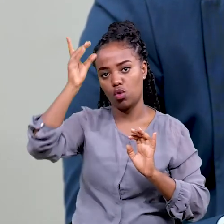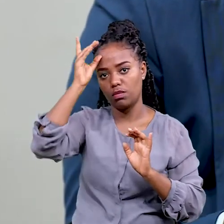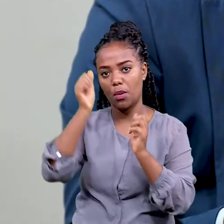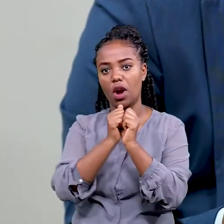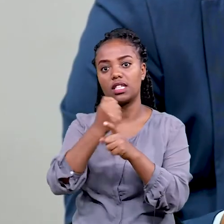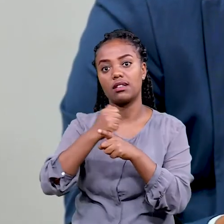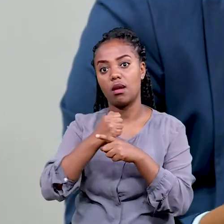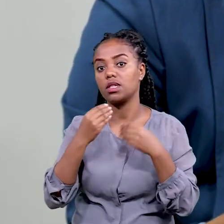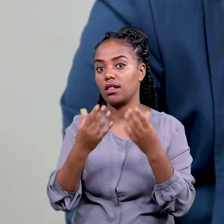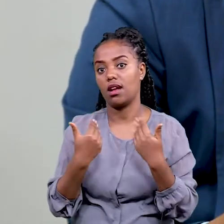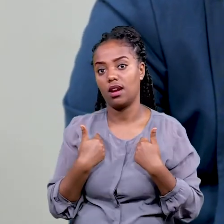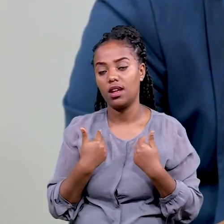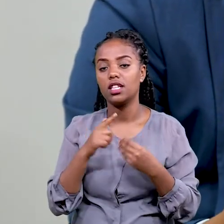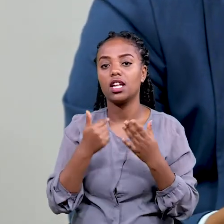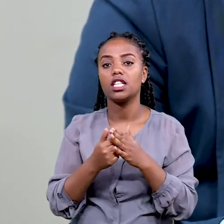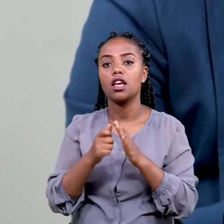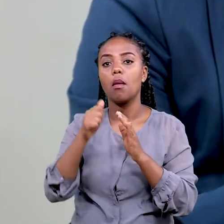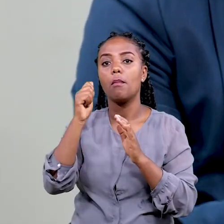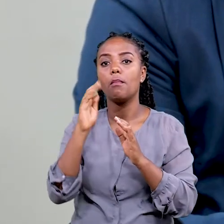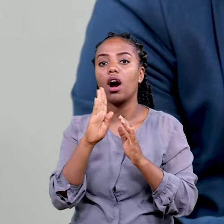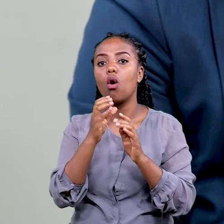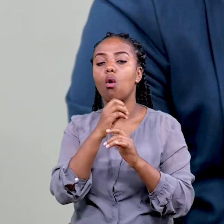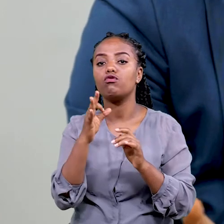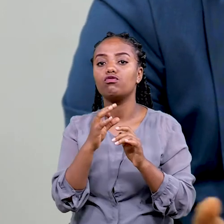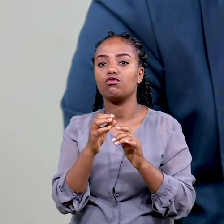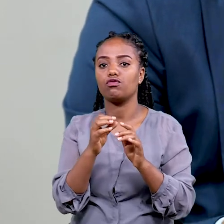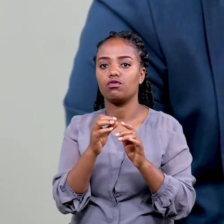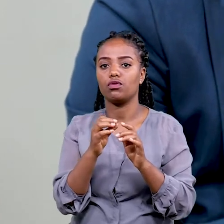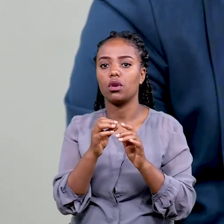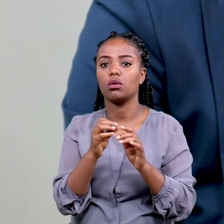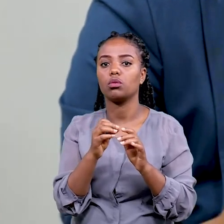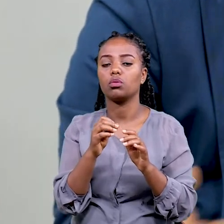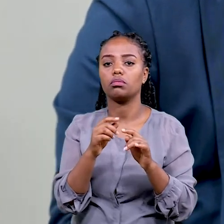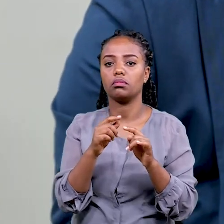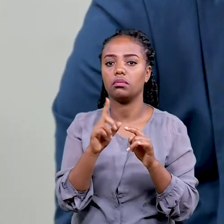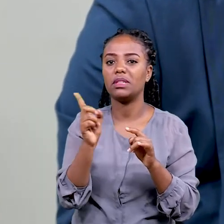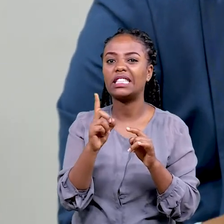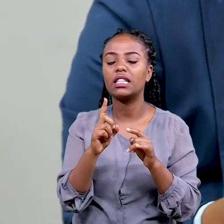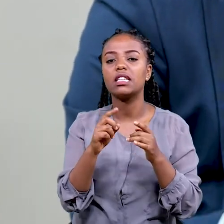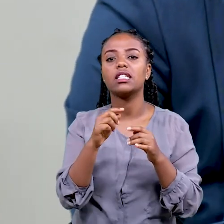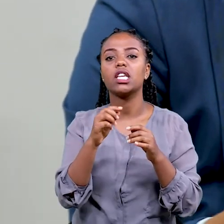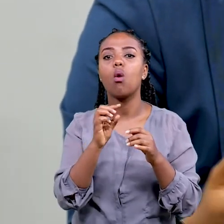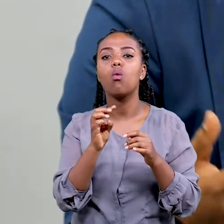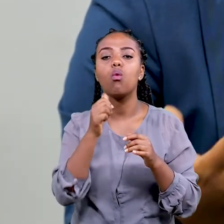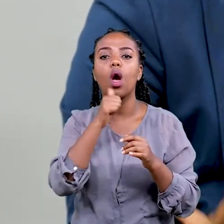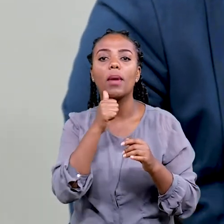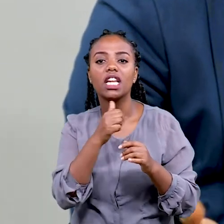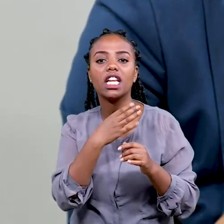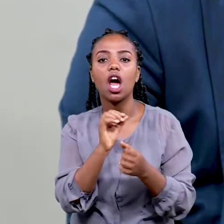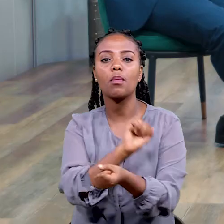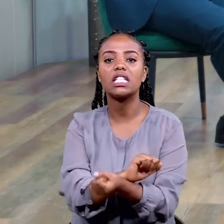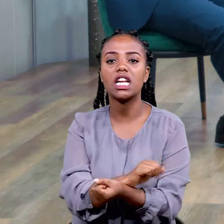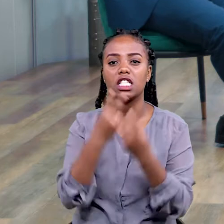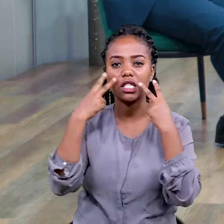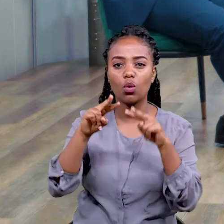ስንሰራ ስልጠና እንሰጥበታለን። እነዚህ የባንኮክ ሩልስ ፎርማል ስማቸው አልተርናቲቭ ቱ ኢምፕሪዝንመንት ኤንድ ውመን